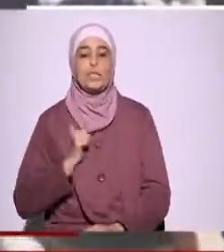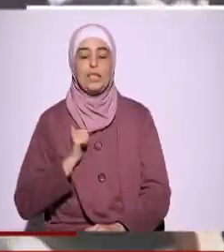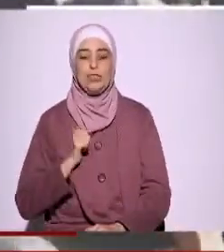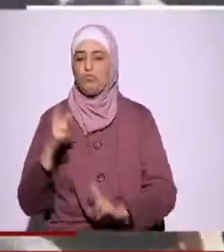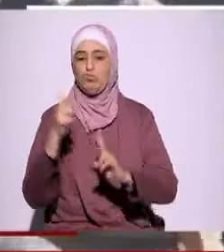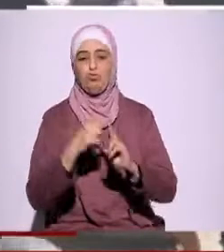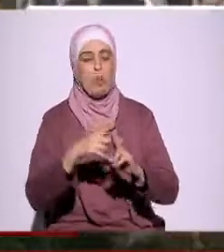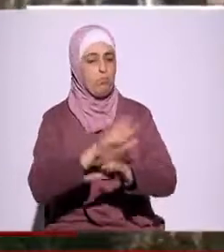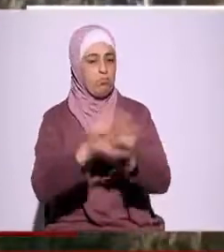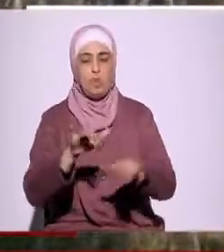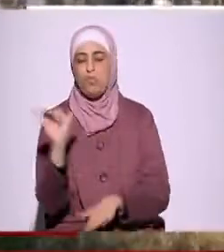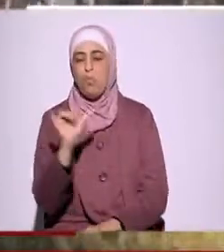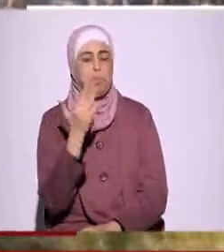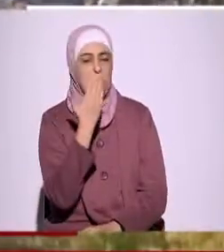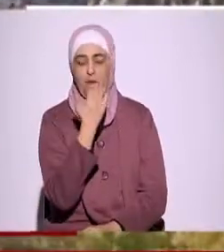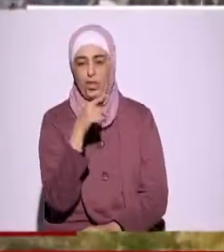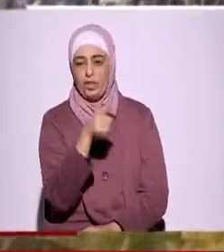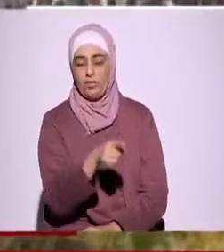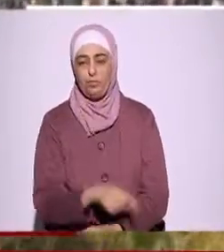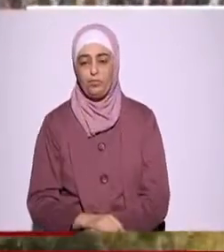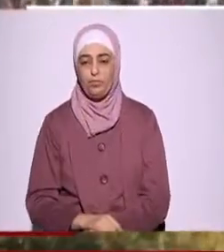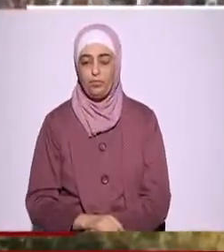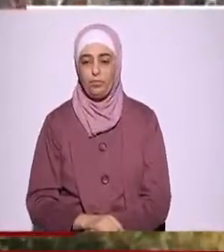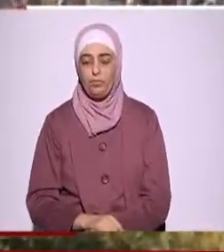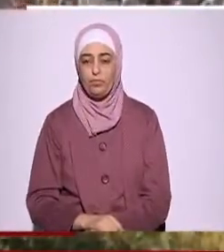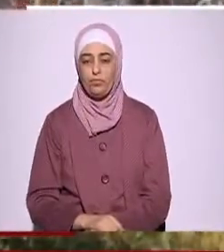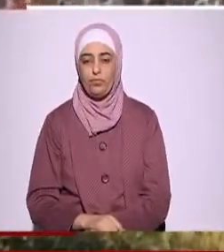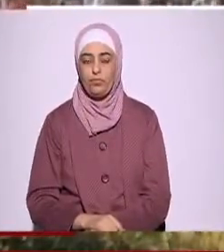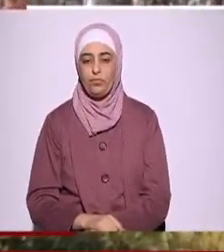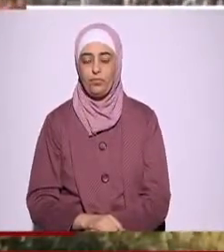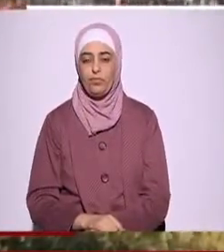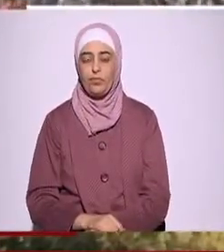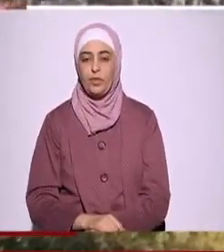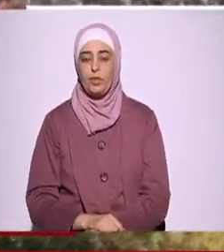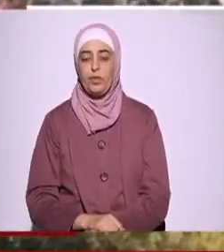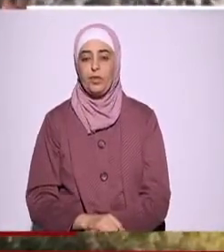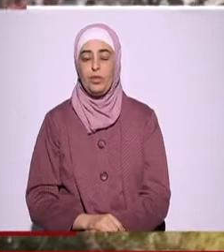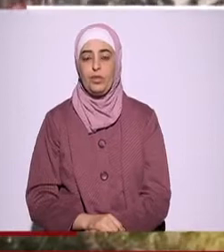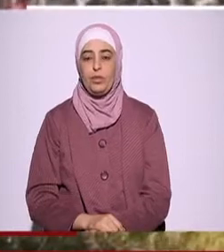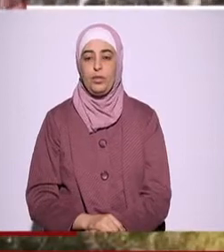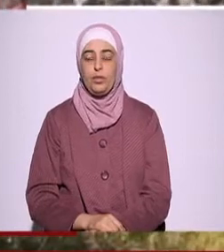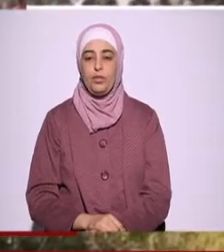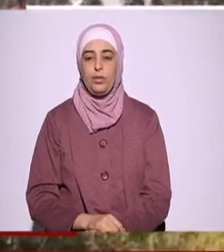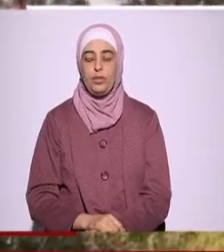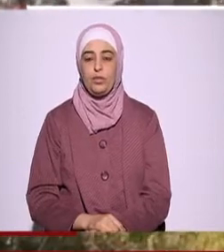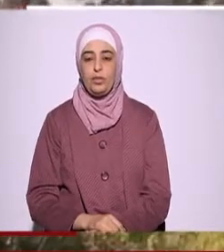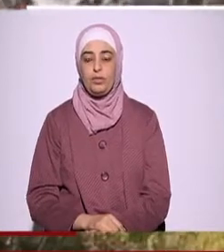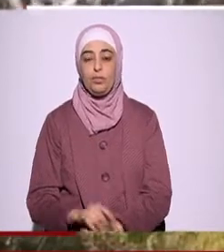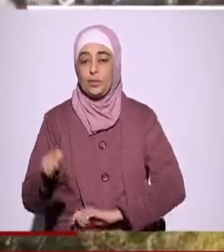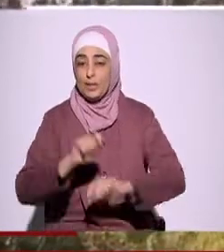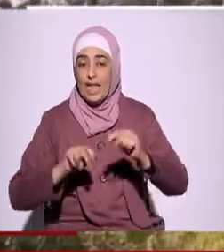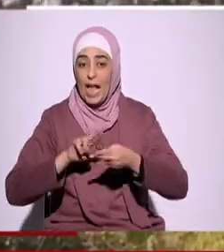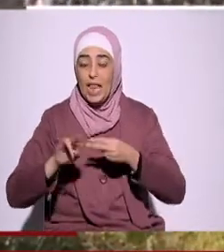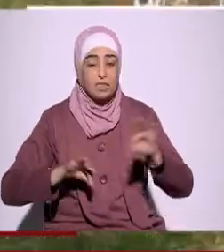بشيء، هؤلاء يريدون الآن إرجاع النظام السابق من خلال بوابة التسلية السياسية